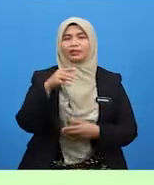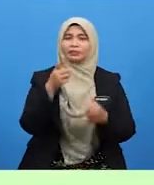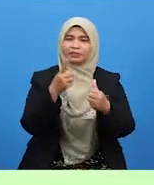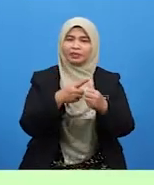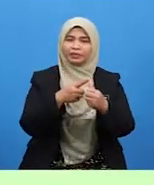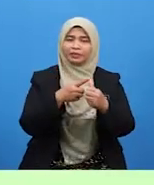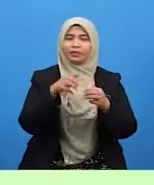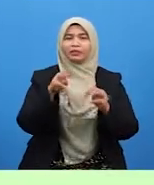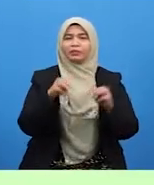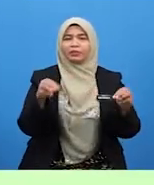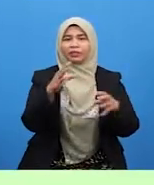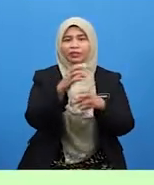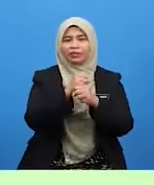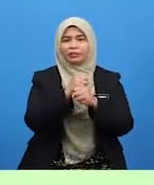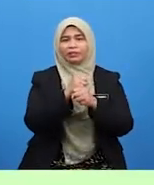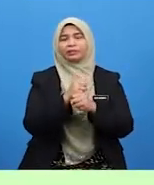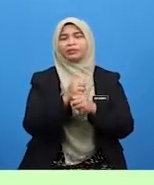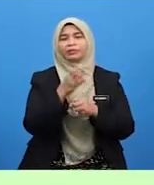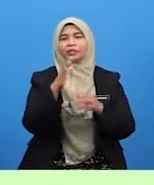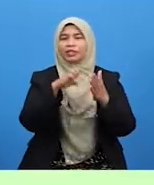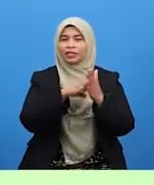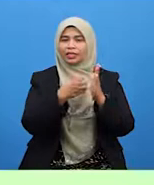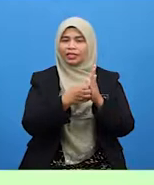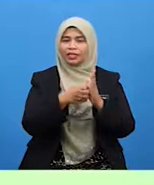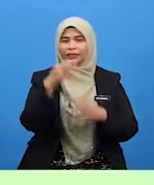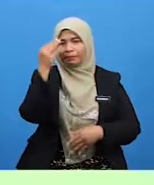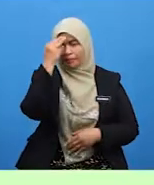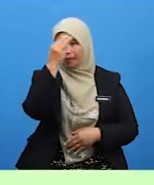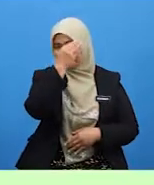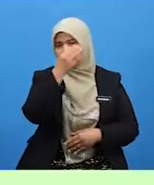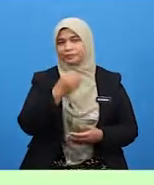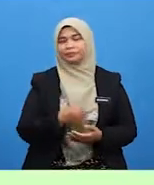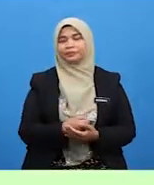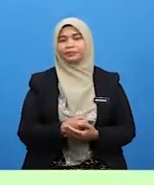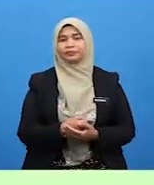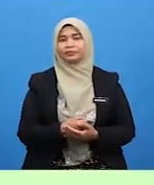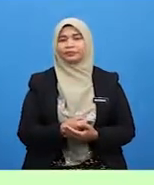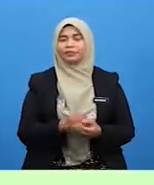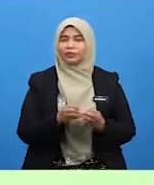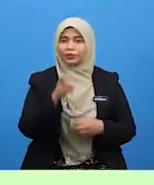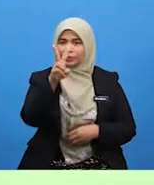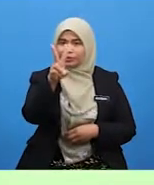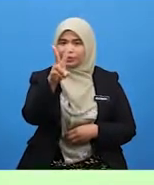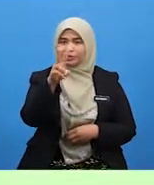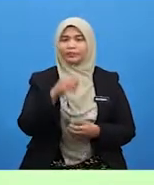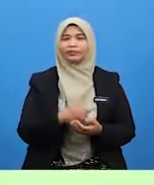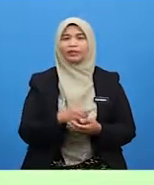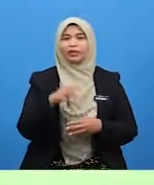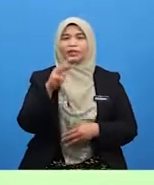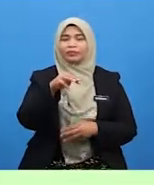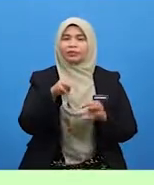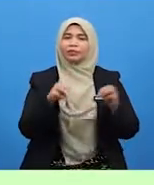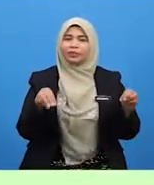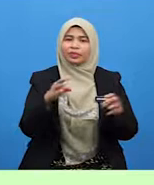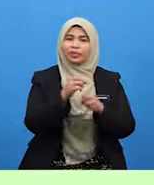pertama, murid-murid dapat menyebut pengertian malaikat. Kedua, murid-murid